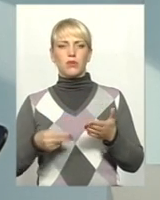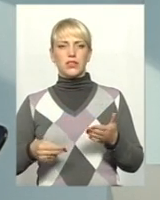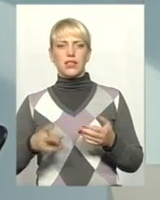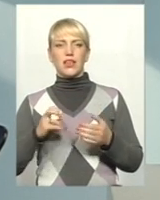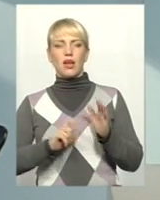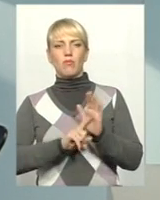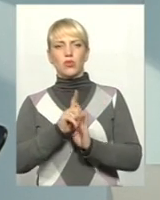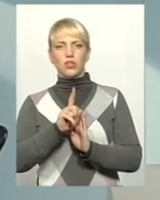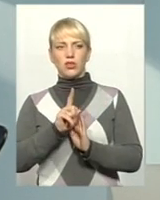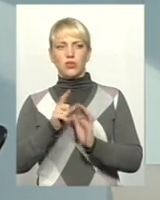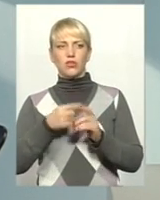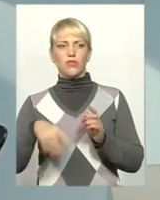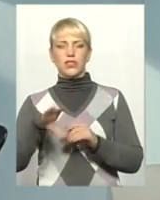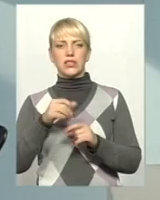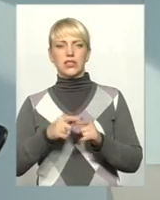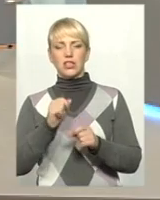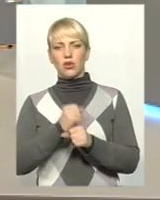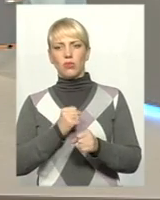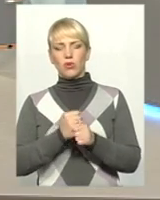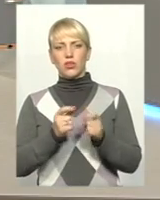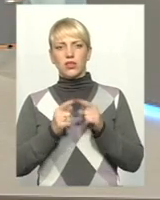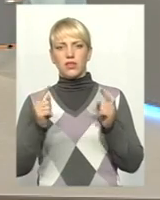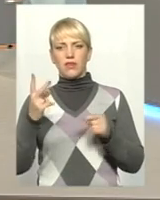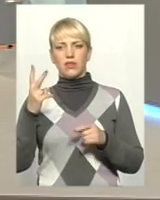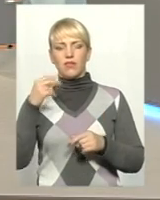початку, оскільки ця робота вже триває майже 2 роки,